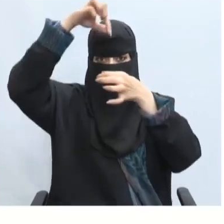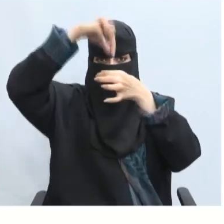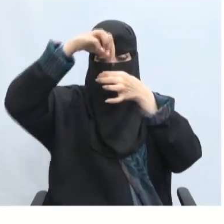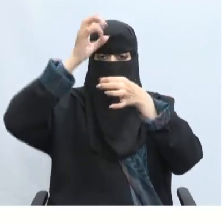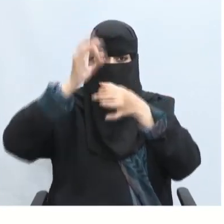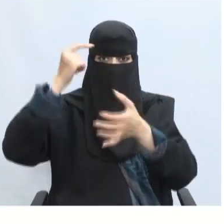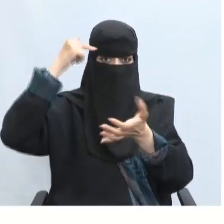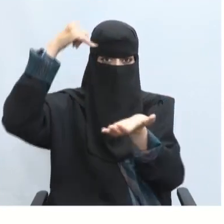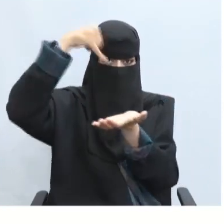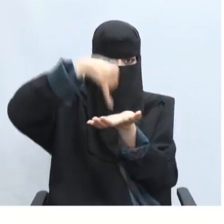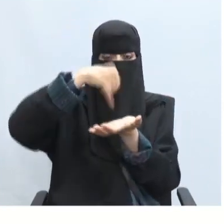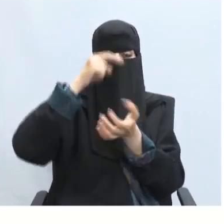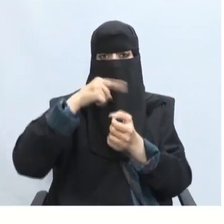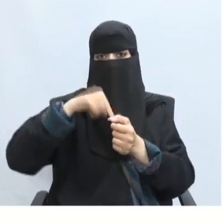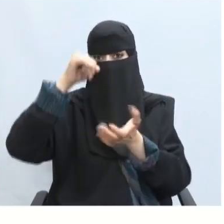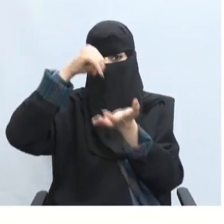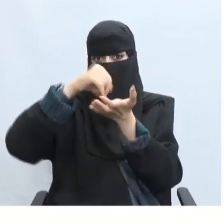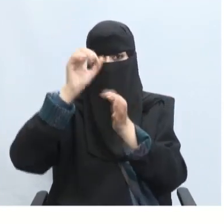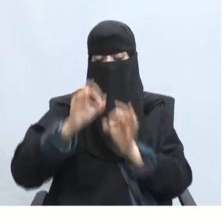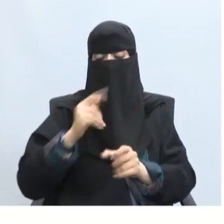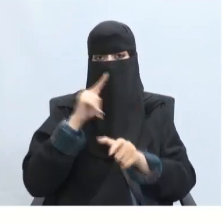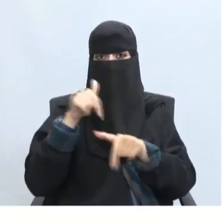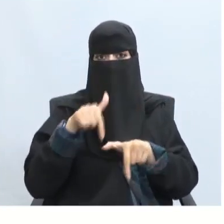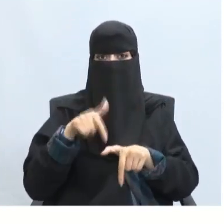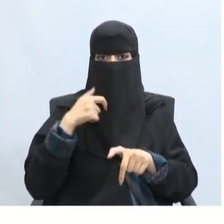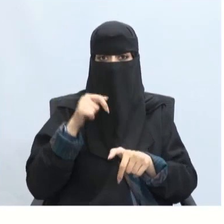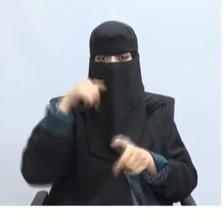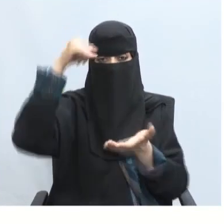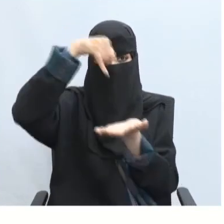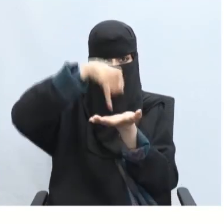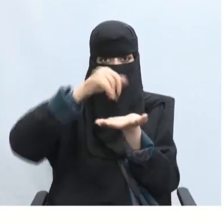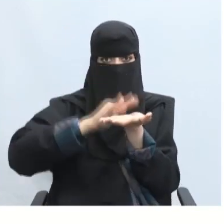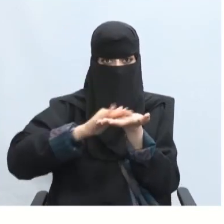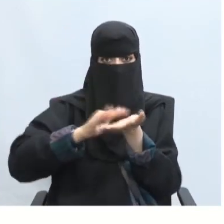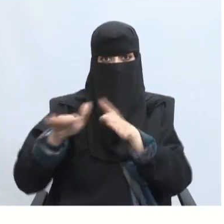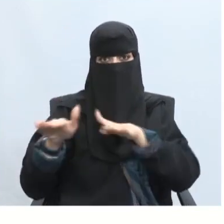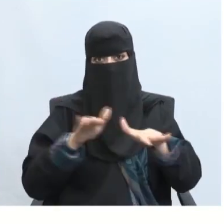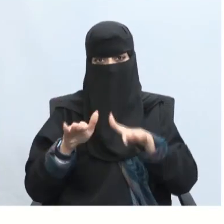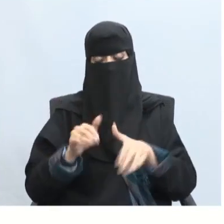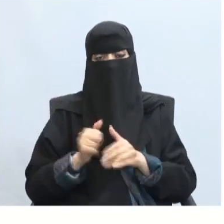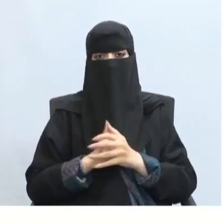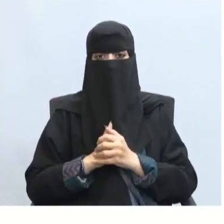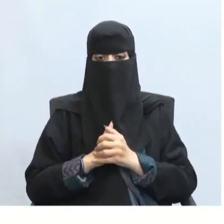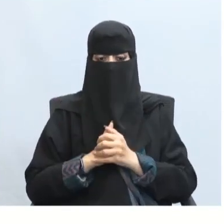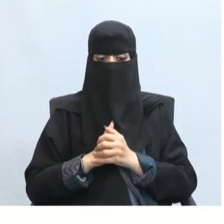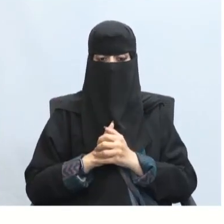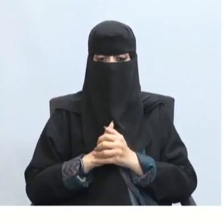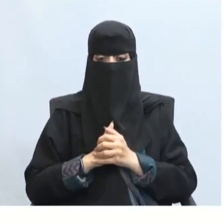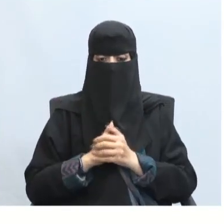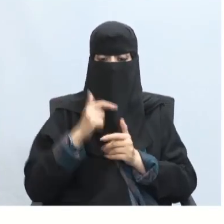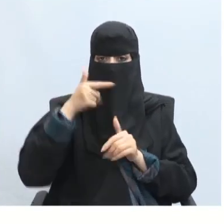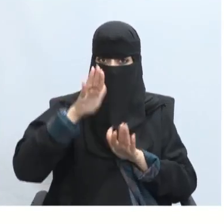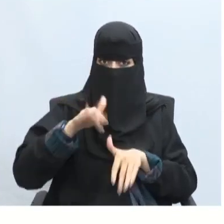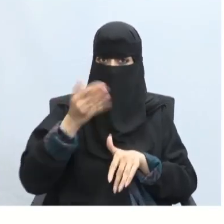في نقطه وتمثل هذه هي النقطه المركز السطحي للزلزال